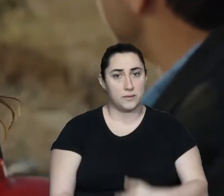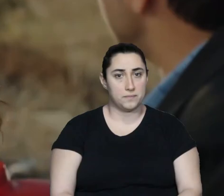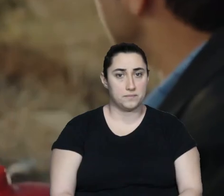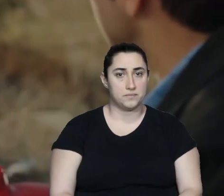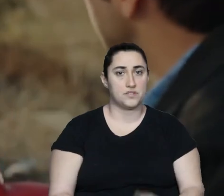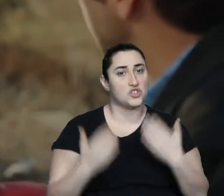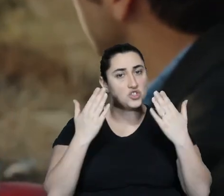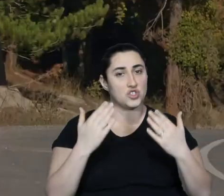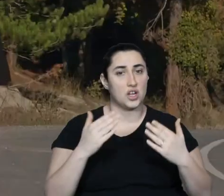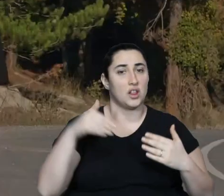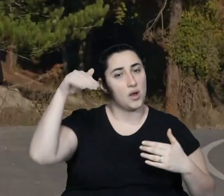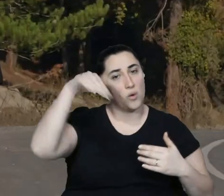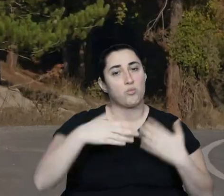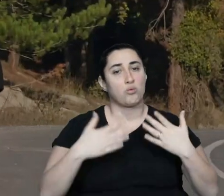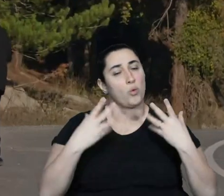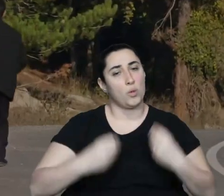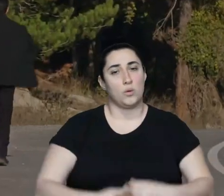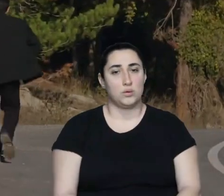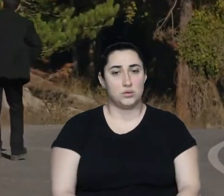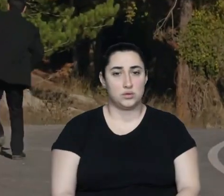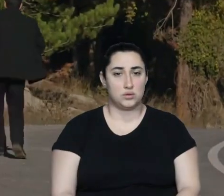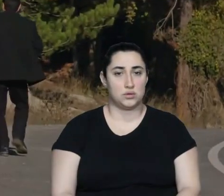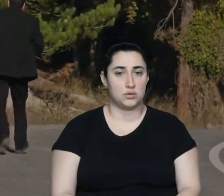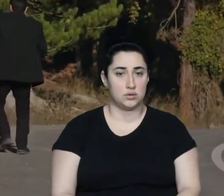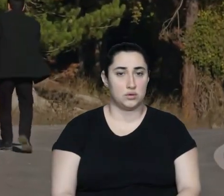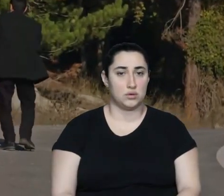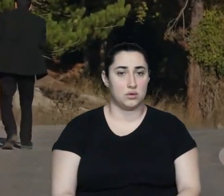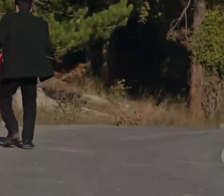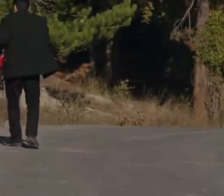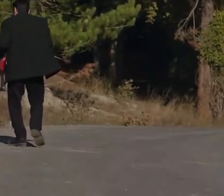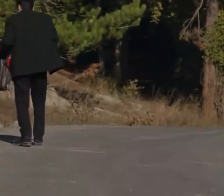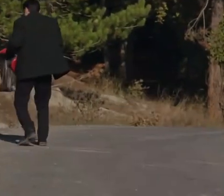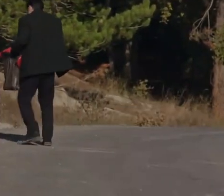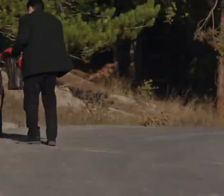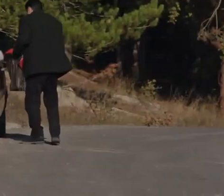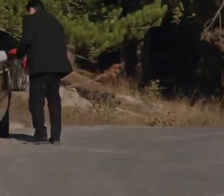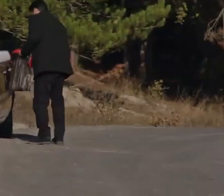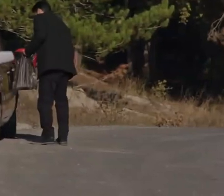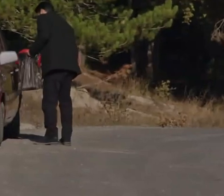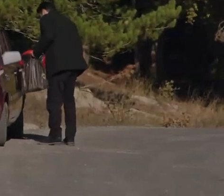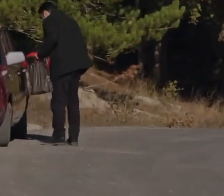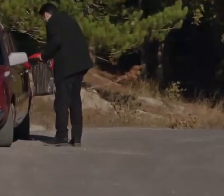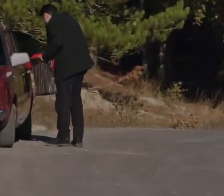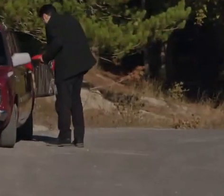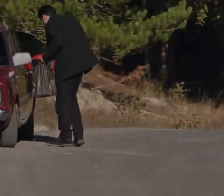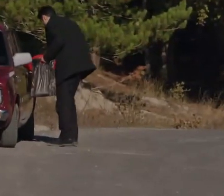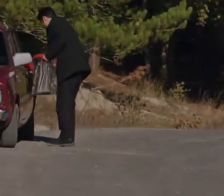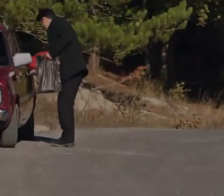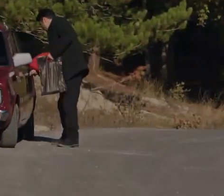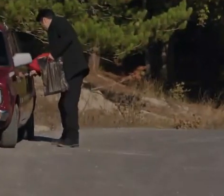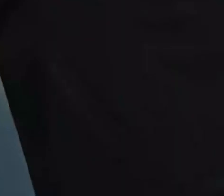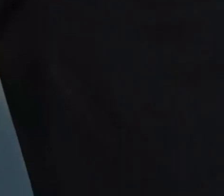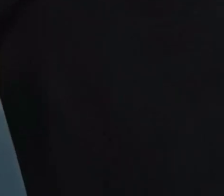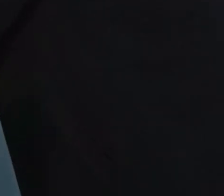haydi. İnşallah inişi buldur. Aysu'da bilek boyu 3-4 santim topuklu